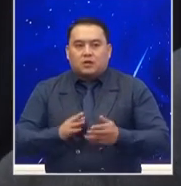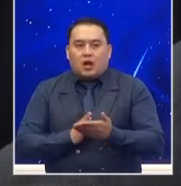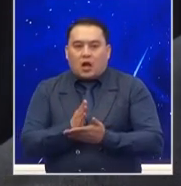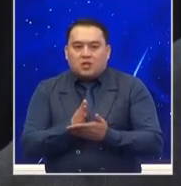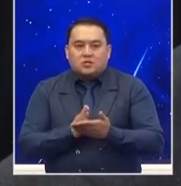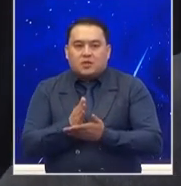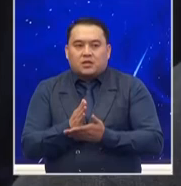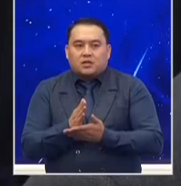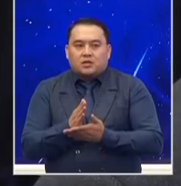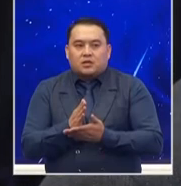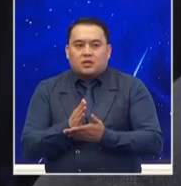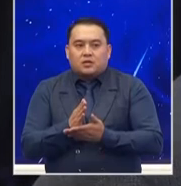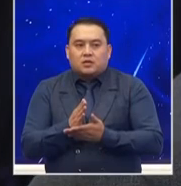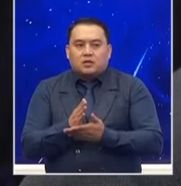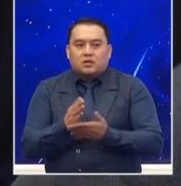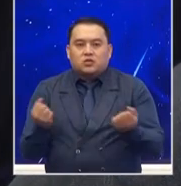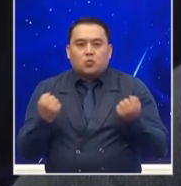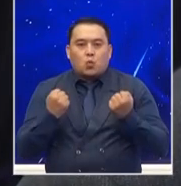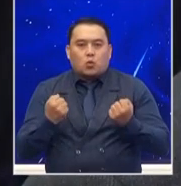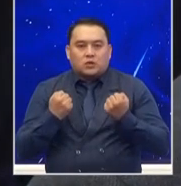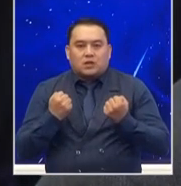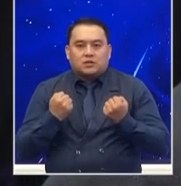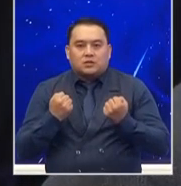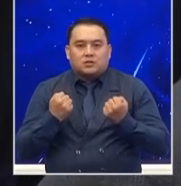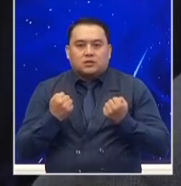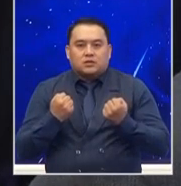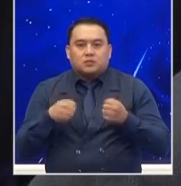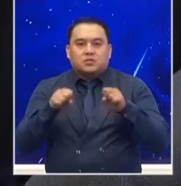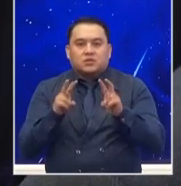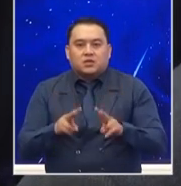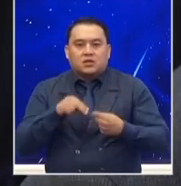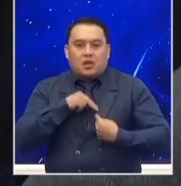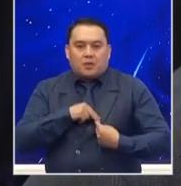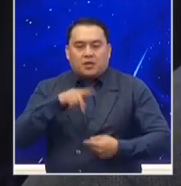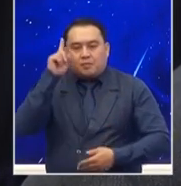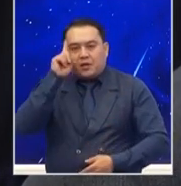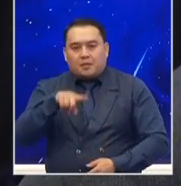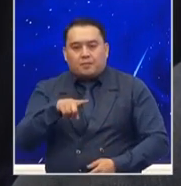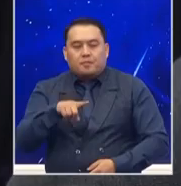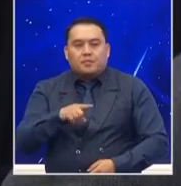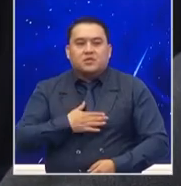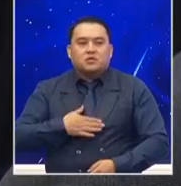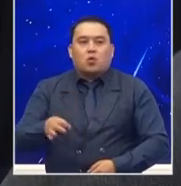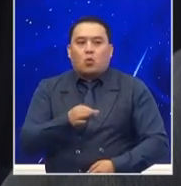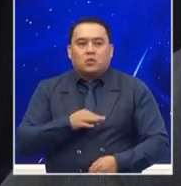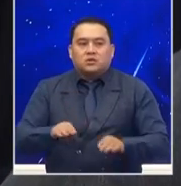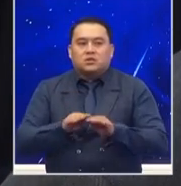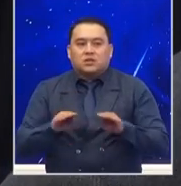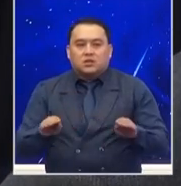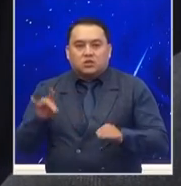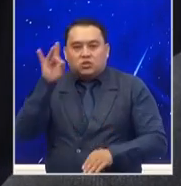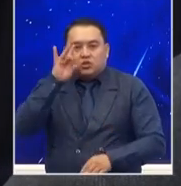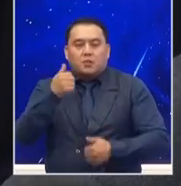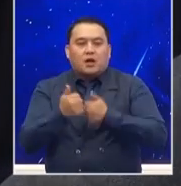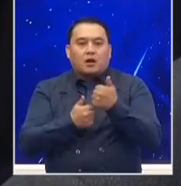қызмет жасап жатқан спорт саласының мамандарының еңбегі деп айтуға болады. Біздің облысымыздың деңгейі ел